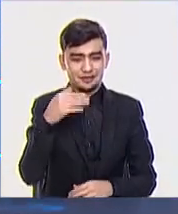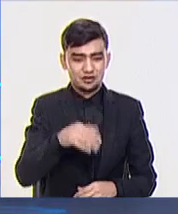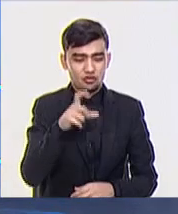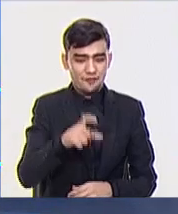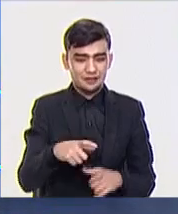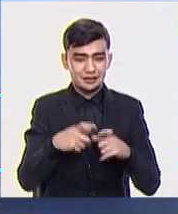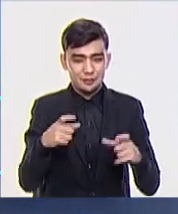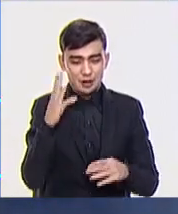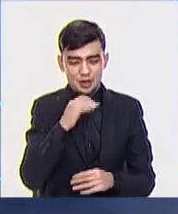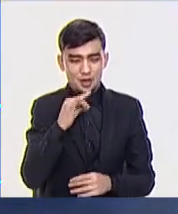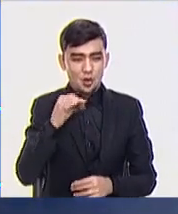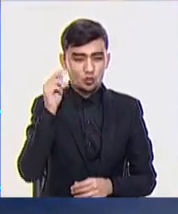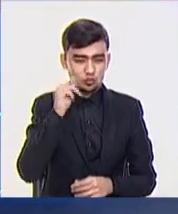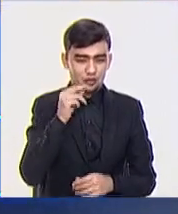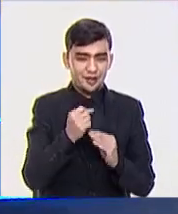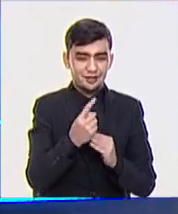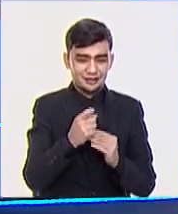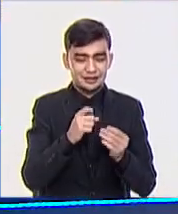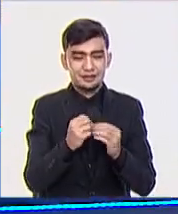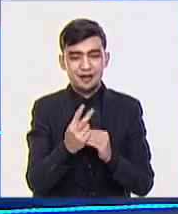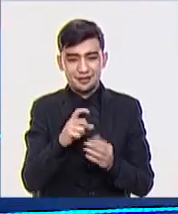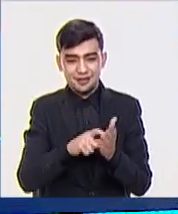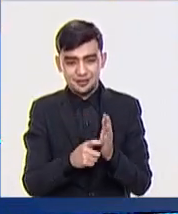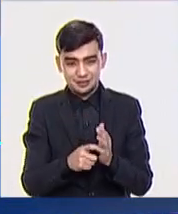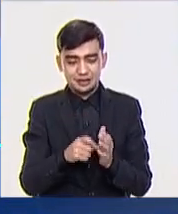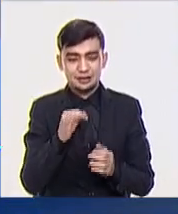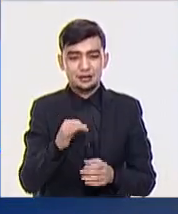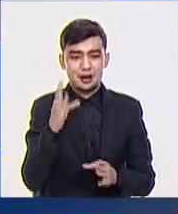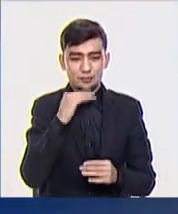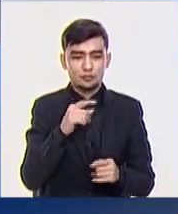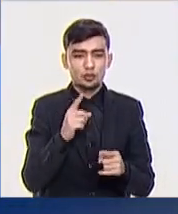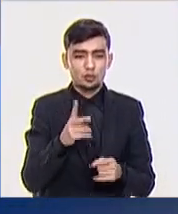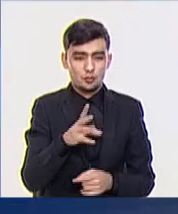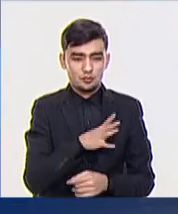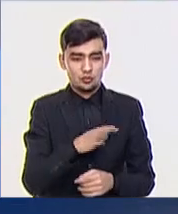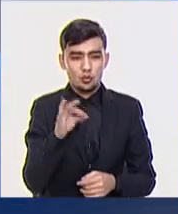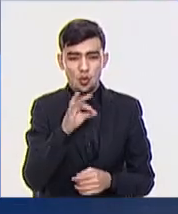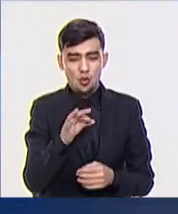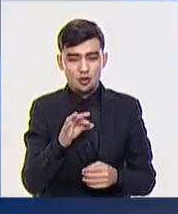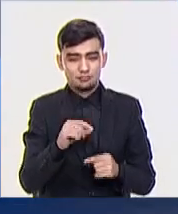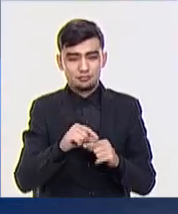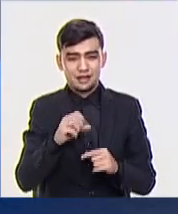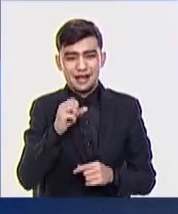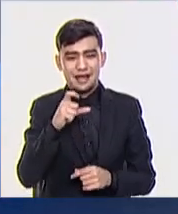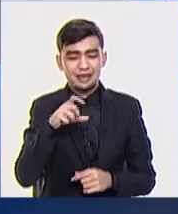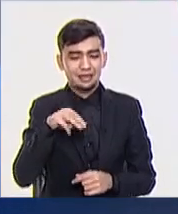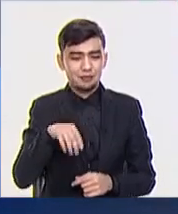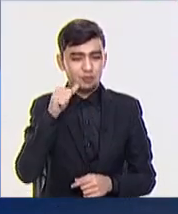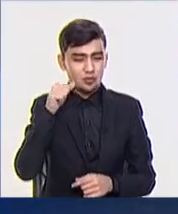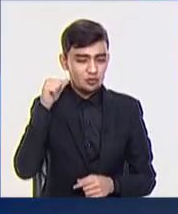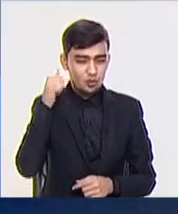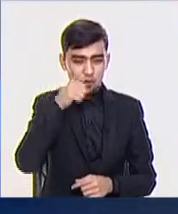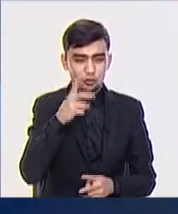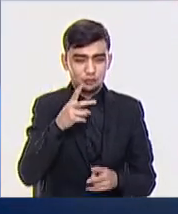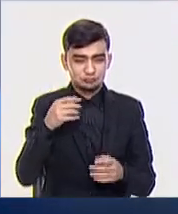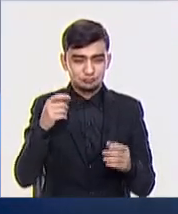Экзамен смогут сдать не только ученики 11 и 12 классов, но и абитуриенты с аннулированными результатами ЕНТ прошлого года, а